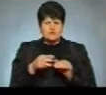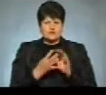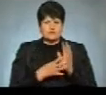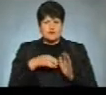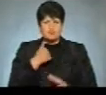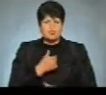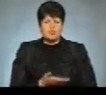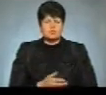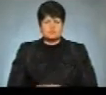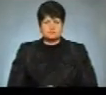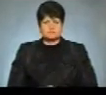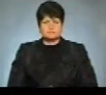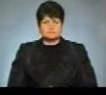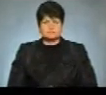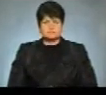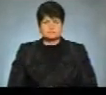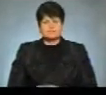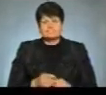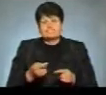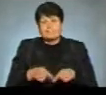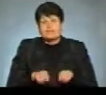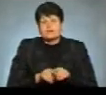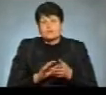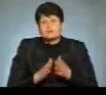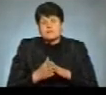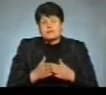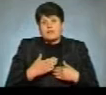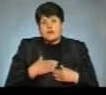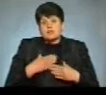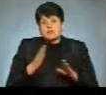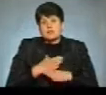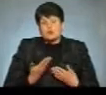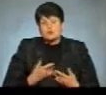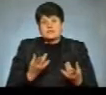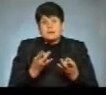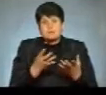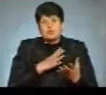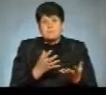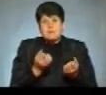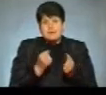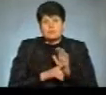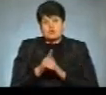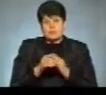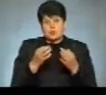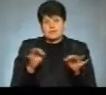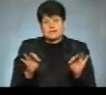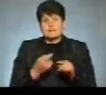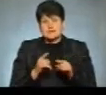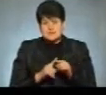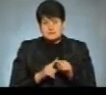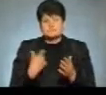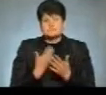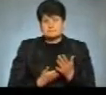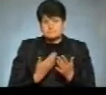році? Ну, такі обставини, така наша доля. Його треба було приймати на початку незалежності, бо це один із